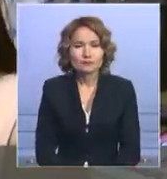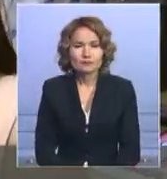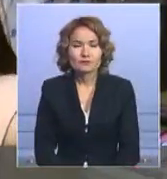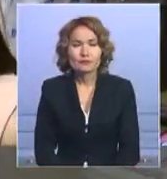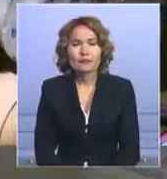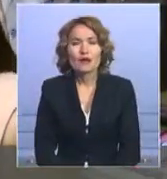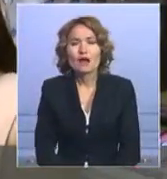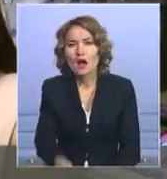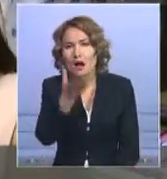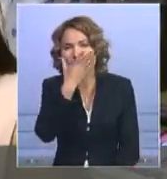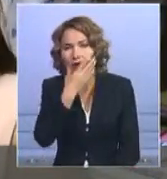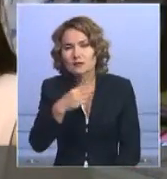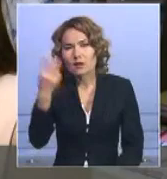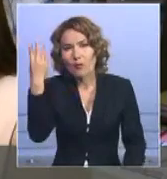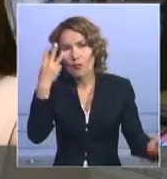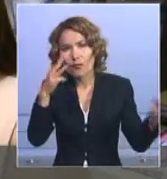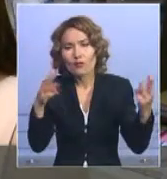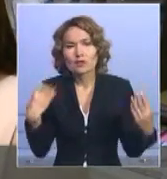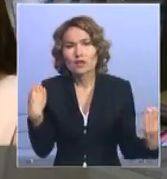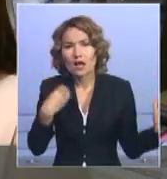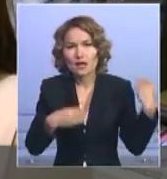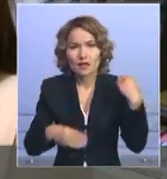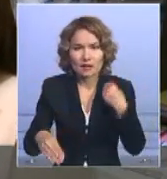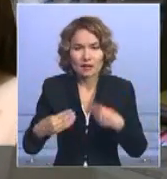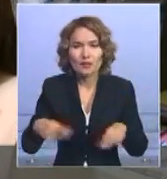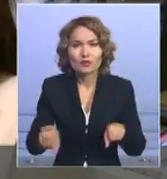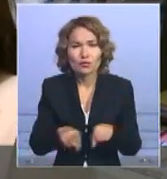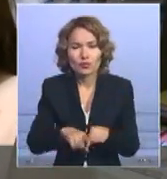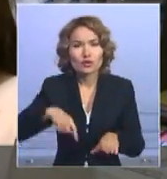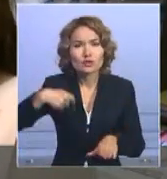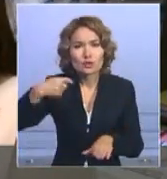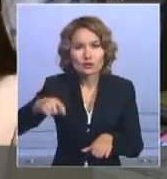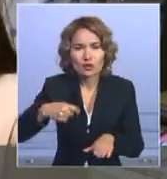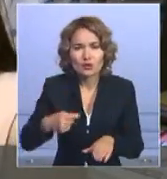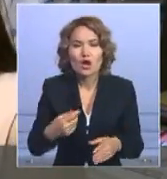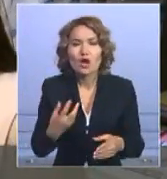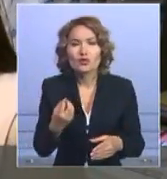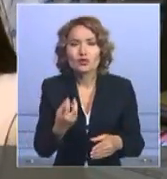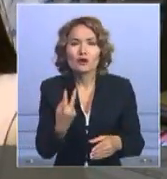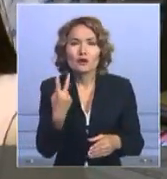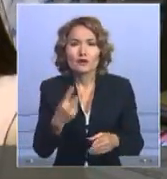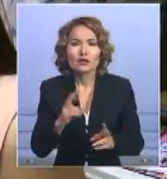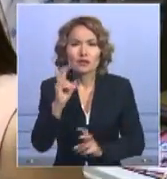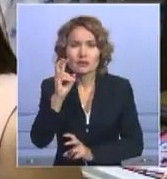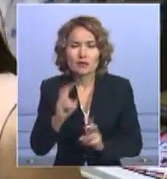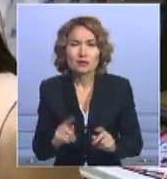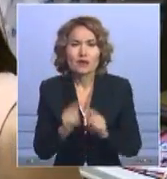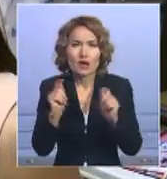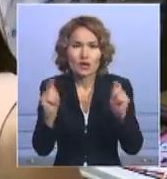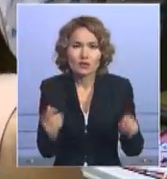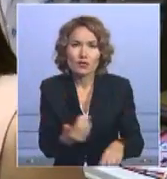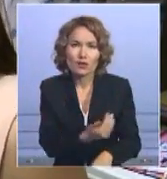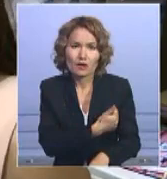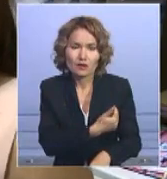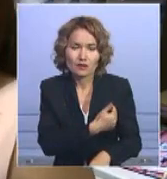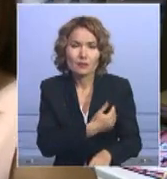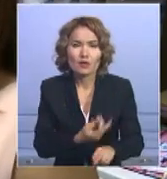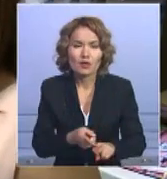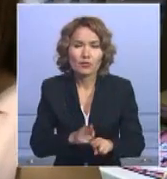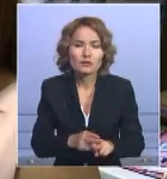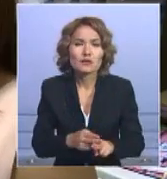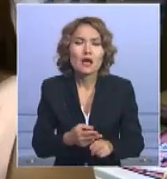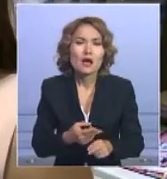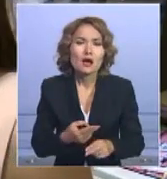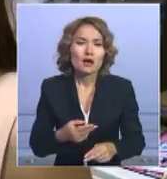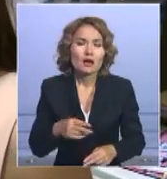Тек сәнді киім ғана емес, қазір екінші цехті іске қосуға әзірлік жасап жатырмыз. Мұнда күнделікті өмірге қажет төсек орын